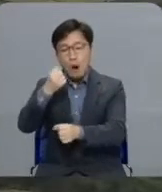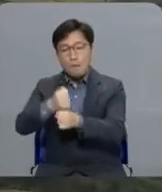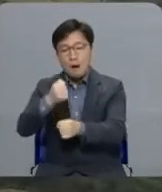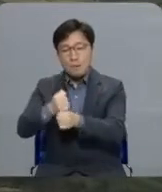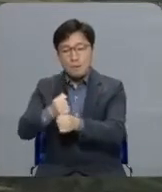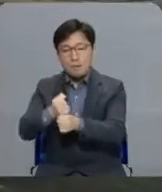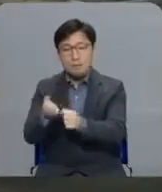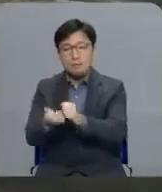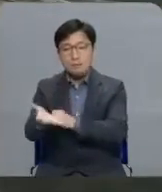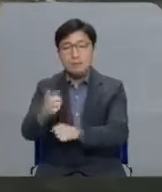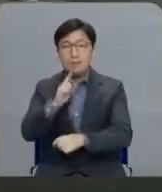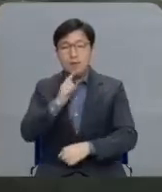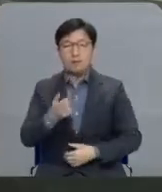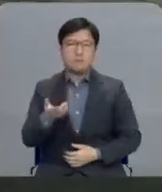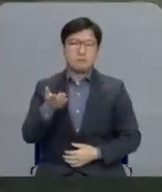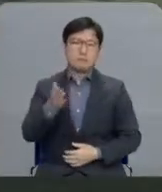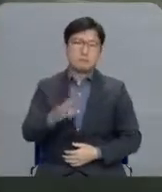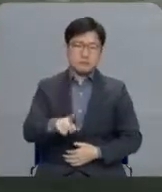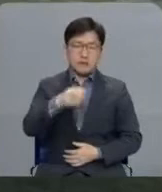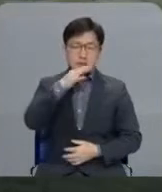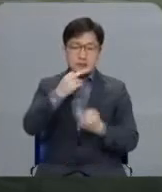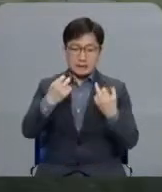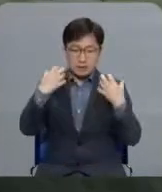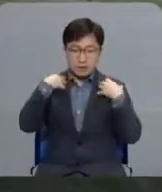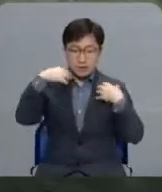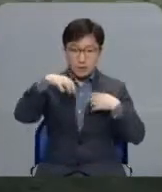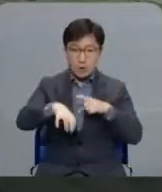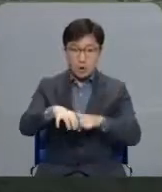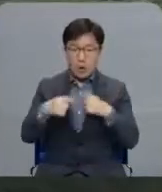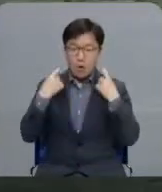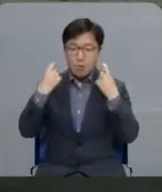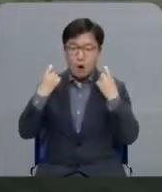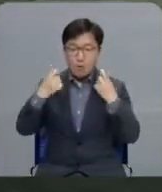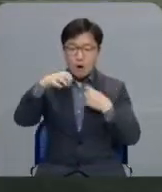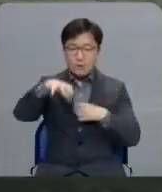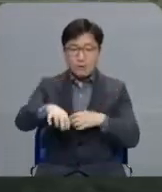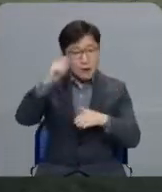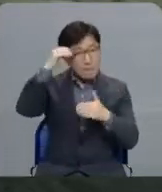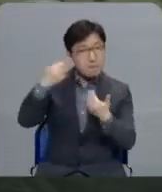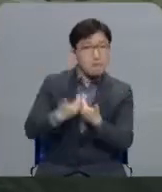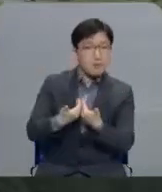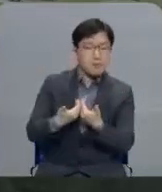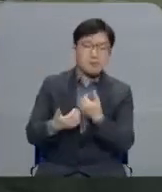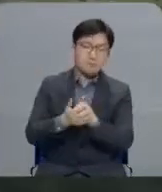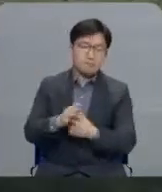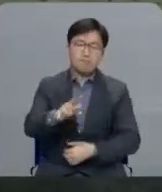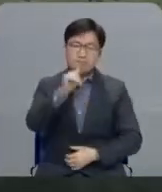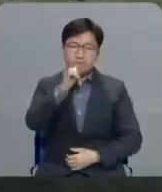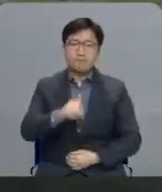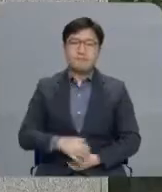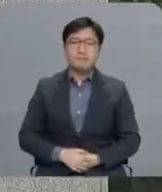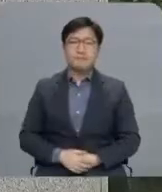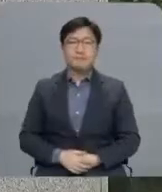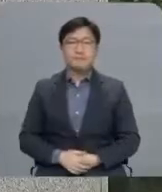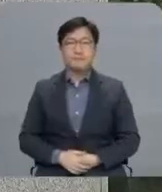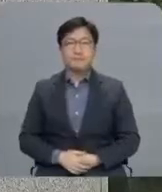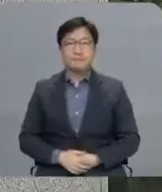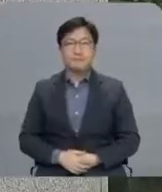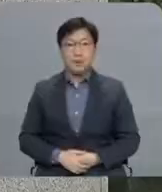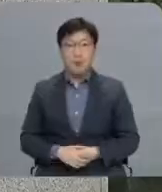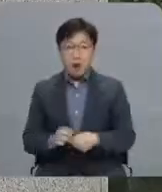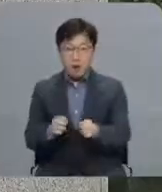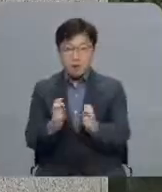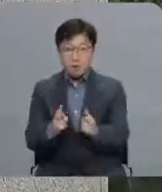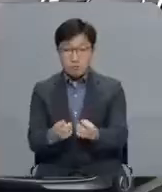공급하는. 하지만 익산시는 웅포 관광지 조성 사업에 차질을 우려하며 부정적인 입장입니다. 발전